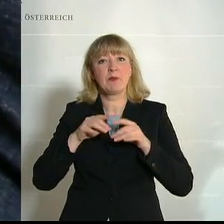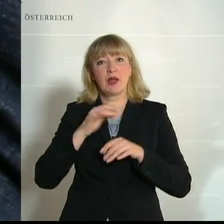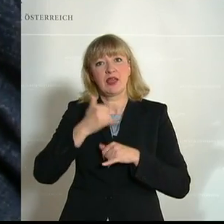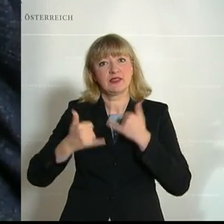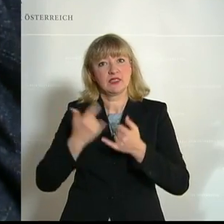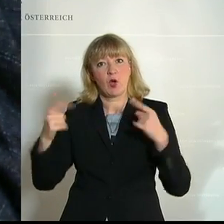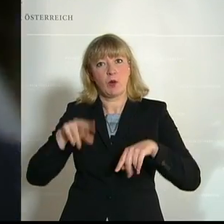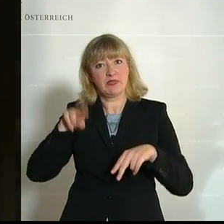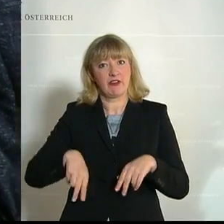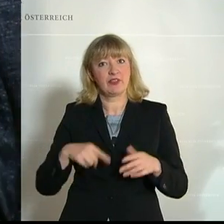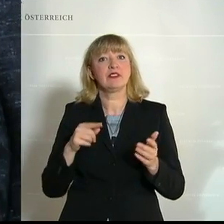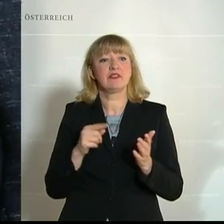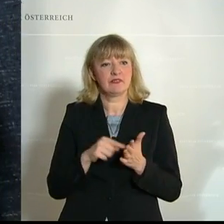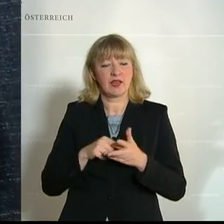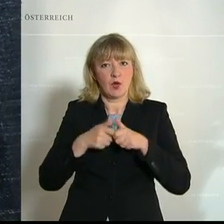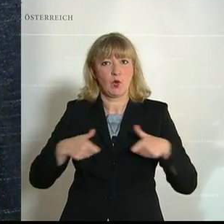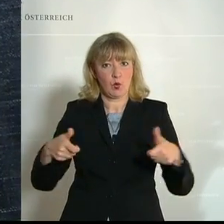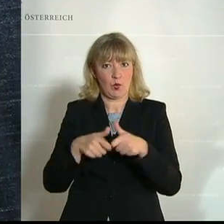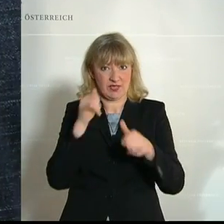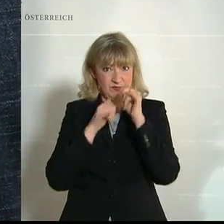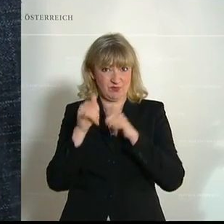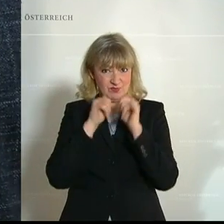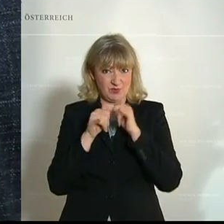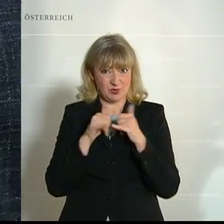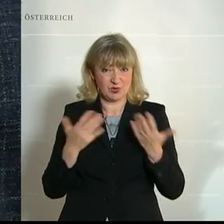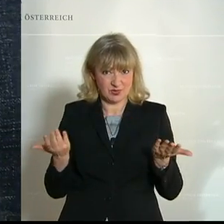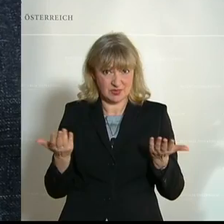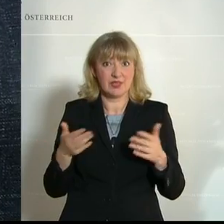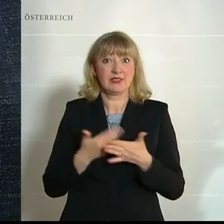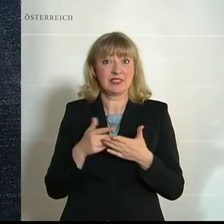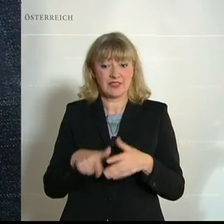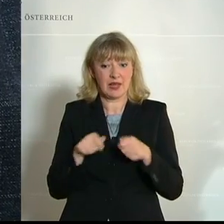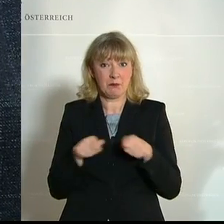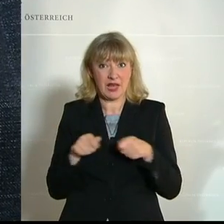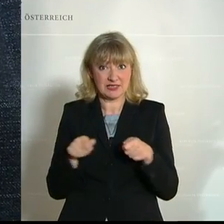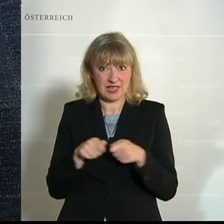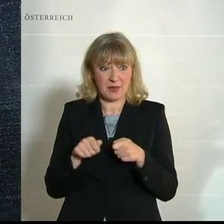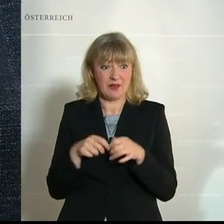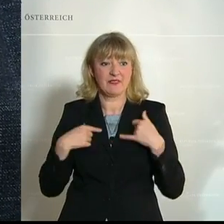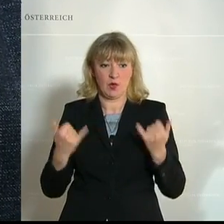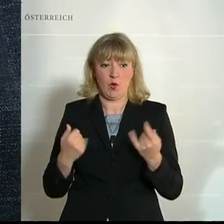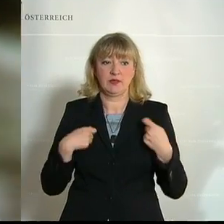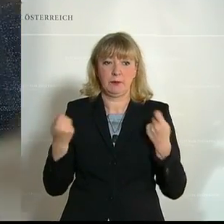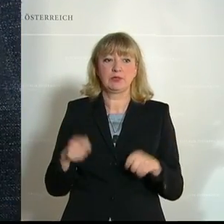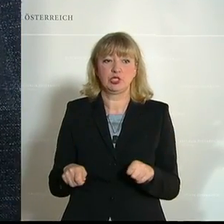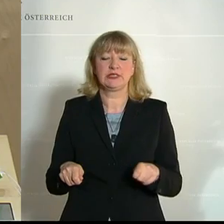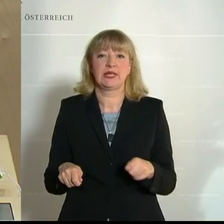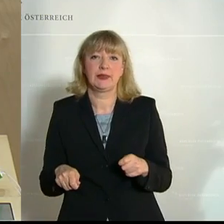nach Wien nur aufgrund vom Kongresstourismus. Und daher ist diese Maßnahme, die wir heute